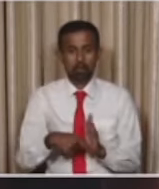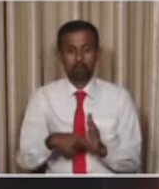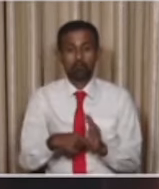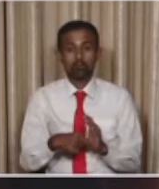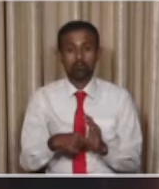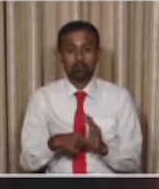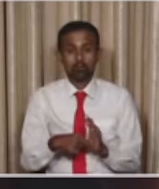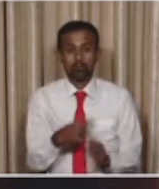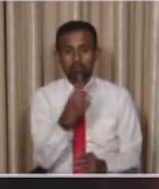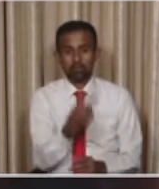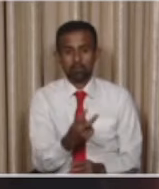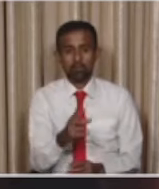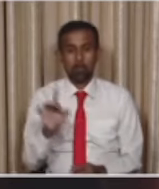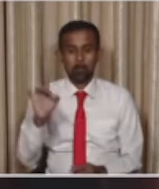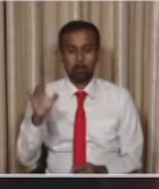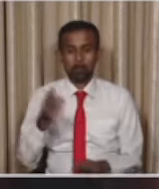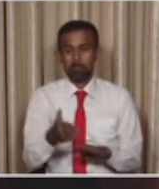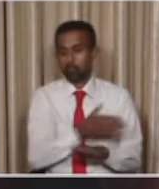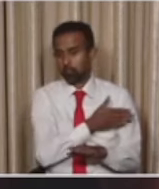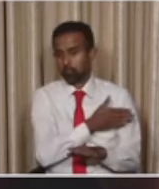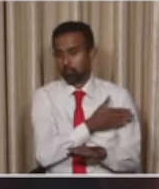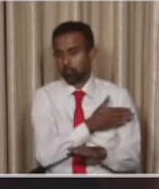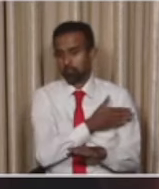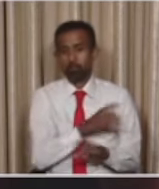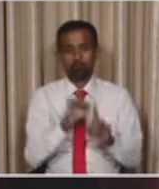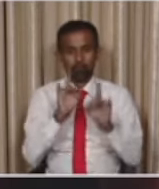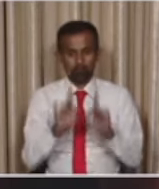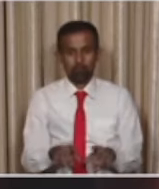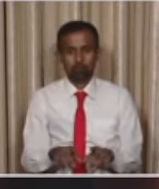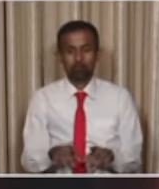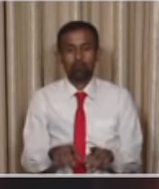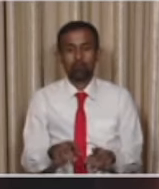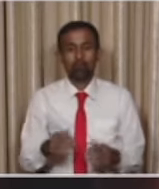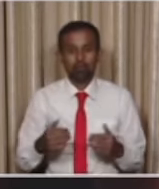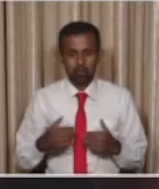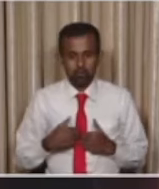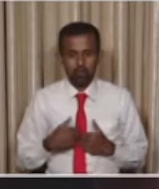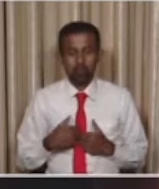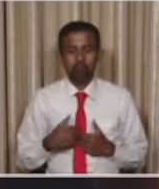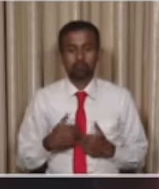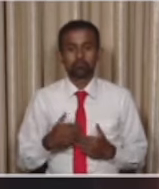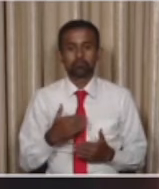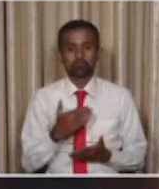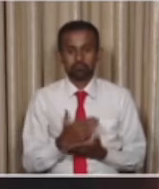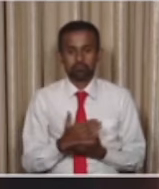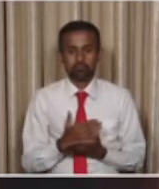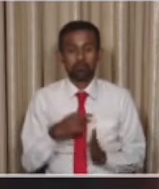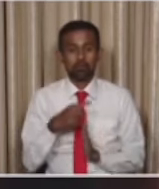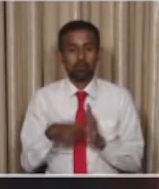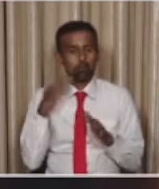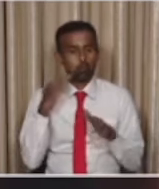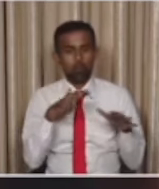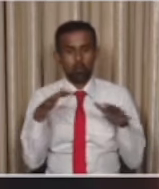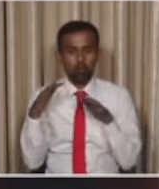නවත්තන්නේ 2015ට කලින් තිබ්බ රටක් බවට පත් කළා තමයි අපි නවත්තන්නේ කියන එක මේ රටේ